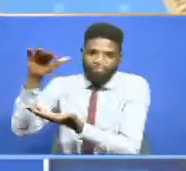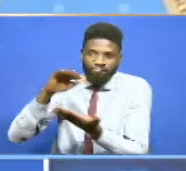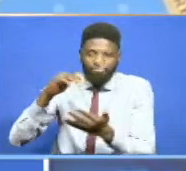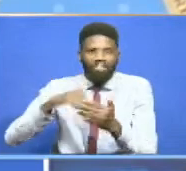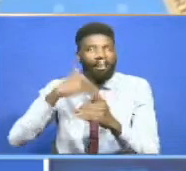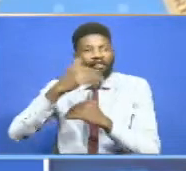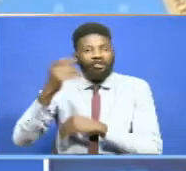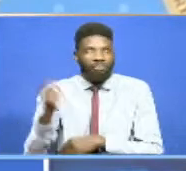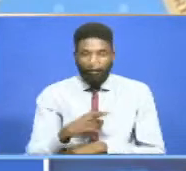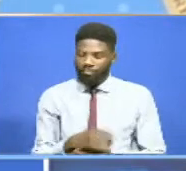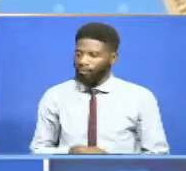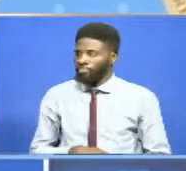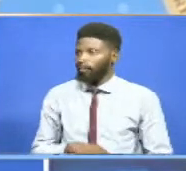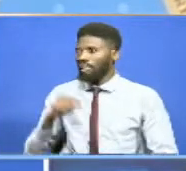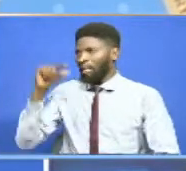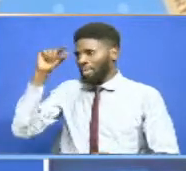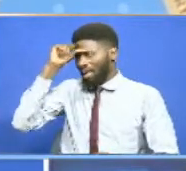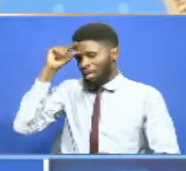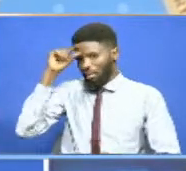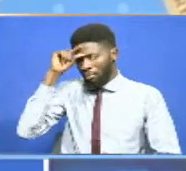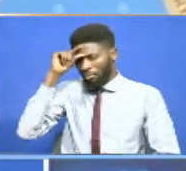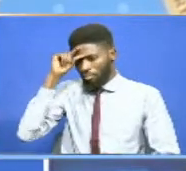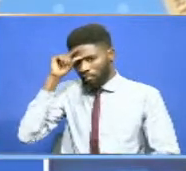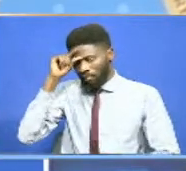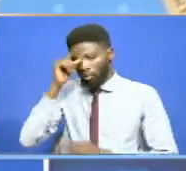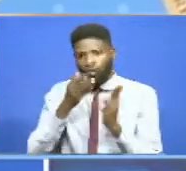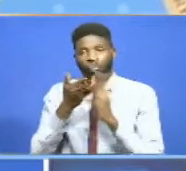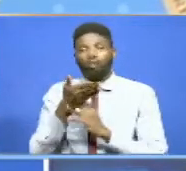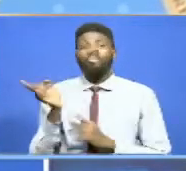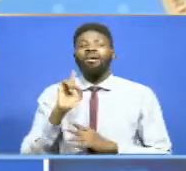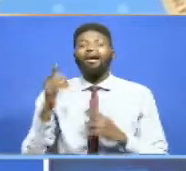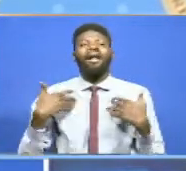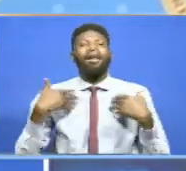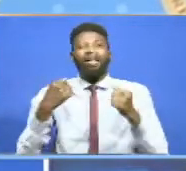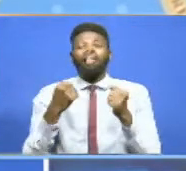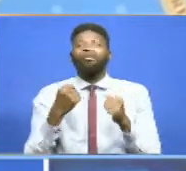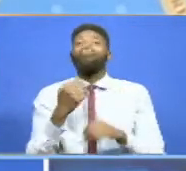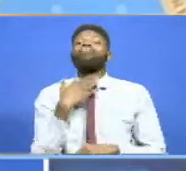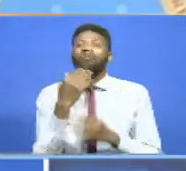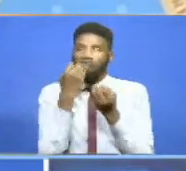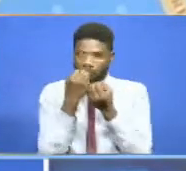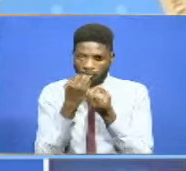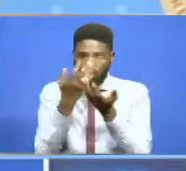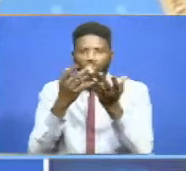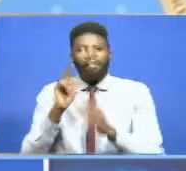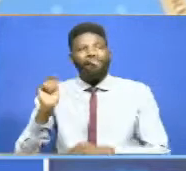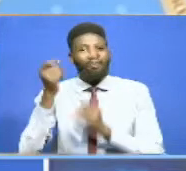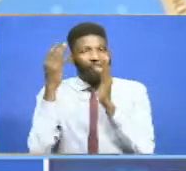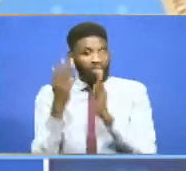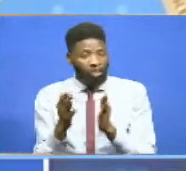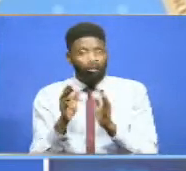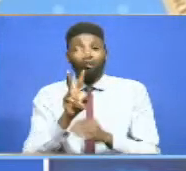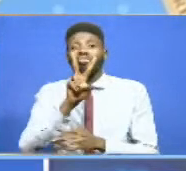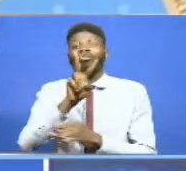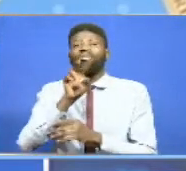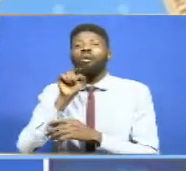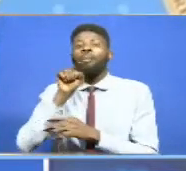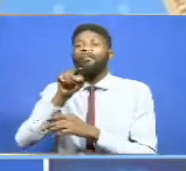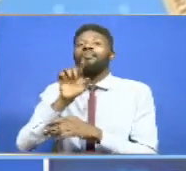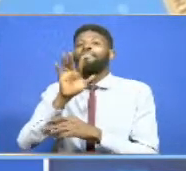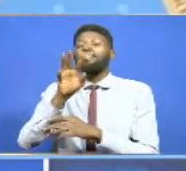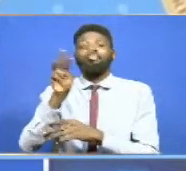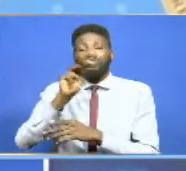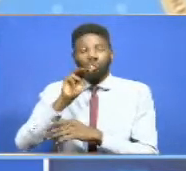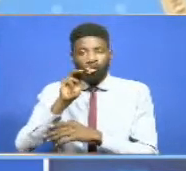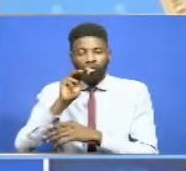to take this opportunity to inform Kenyans that some 2.5 million doses provided